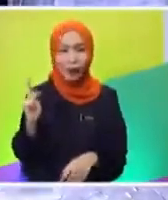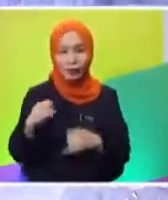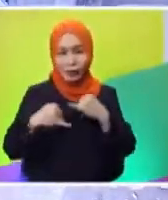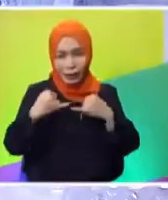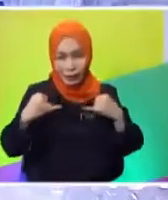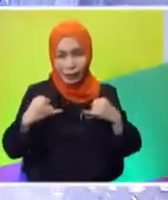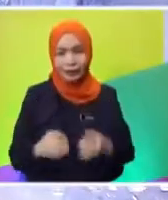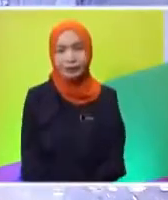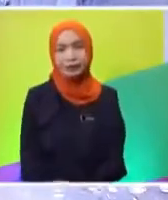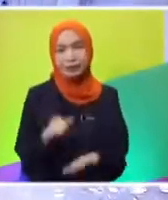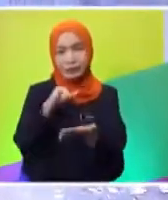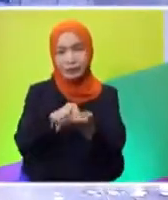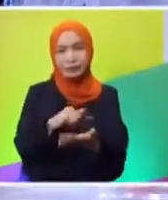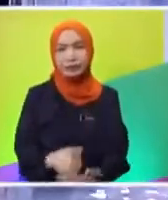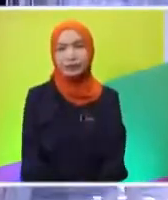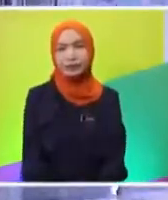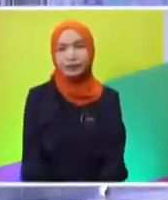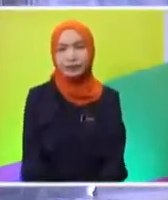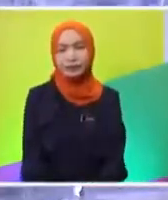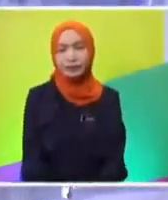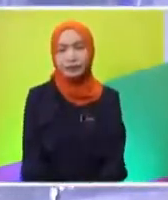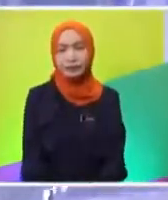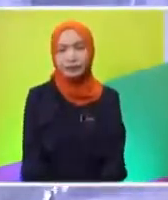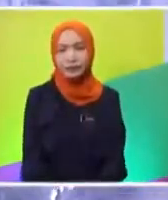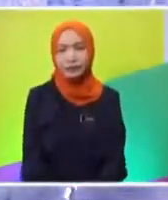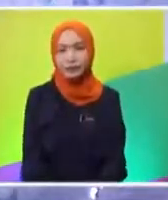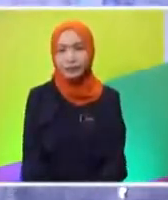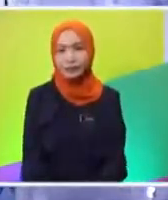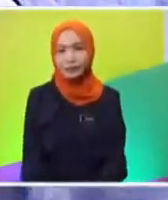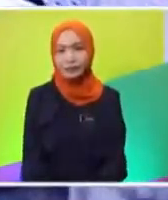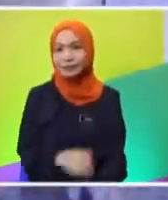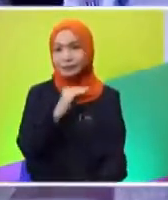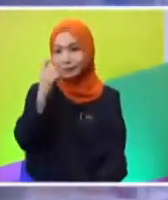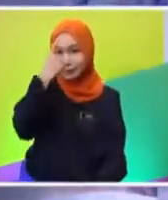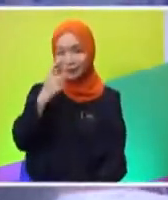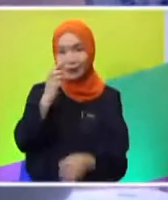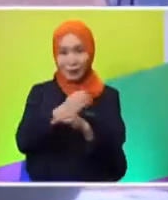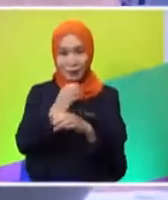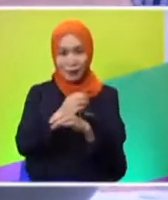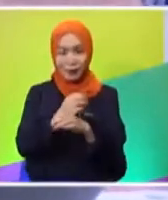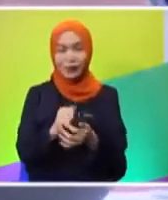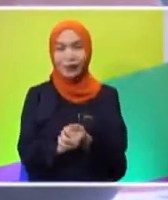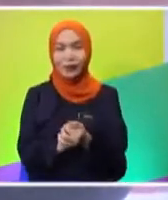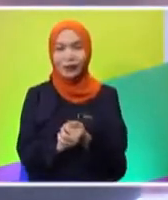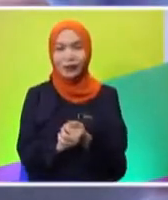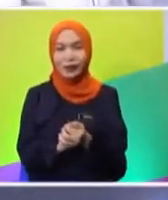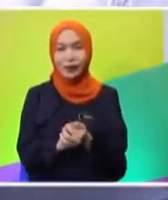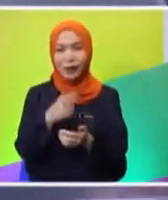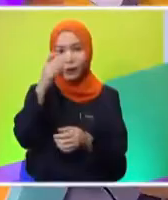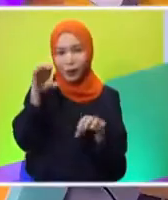sebagian yang mungkin belum masih ulimited bantuan kode aja keluarga boleh dan untuk membentuk dia menjadi bentuk tangan seperti itu